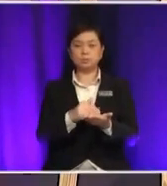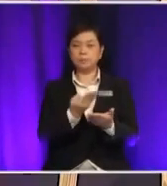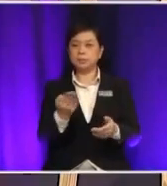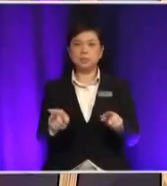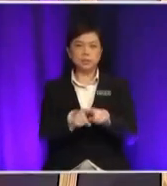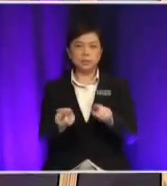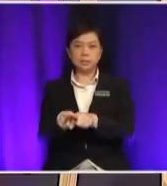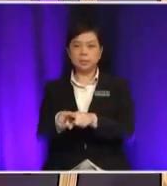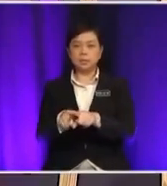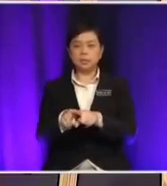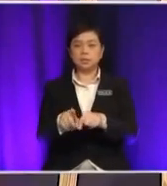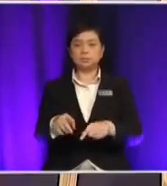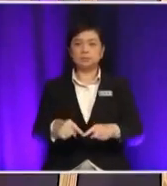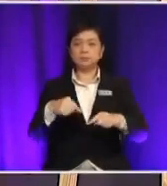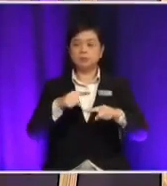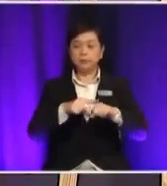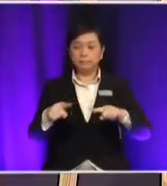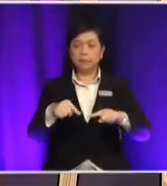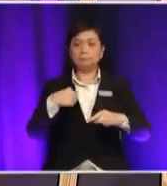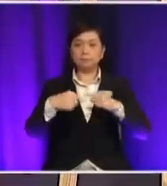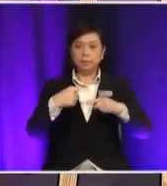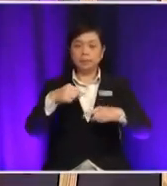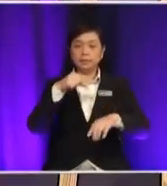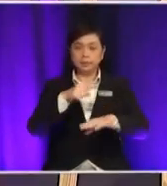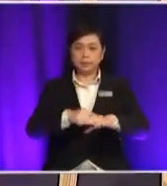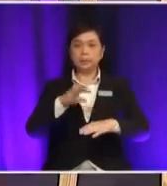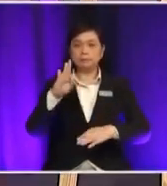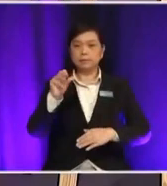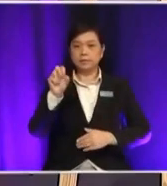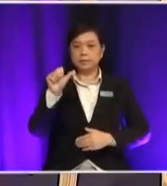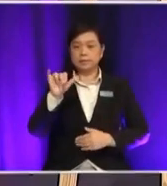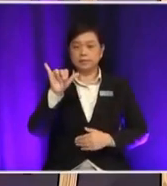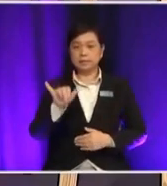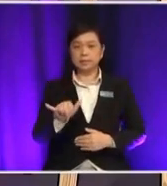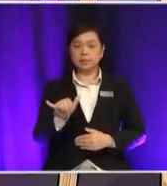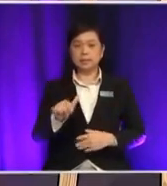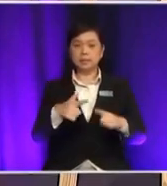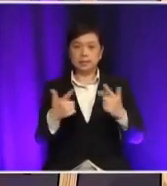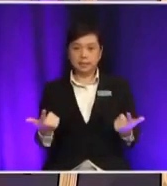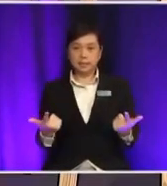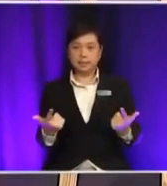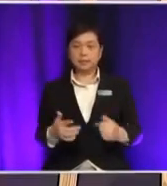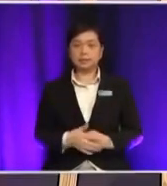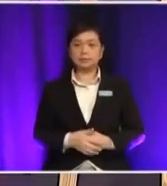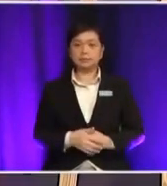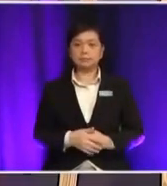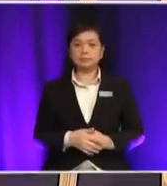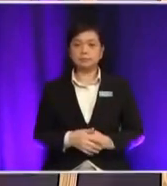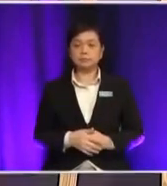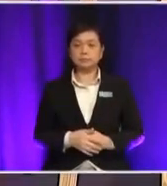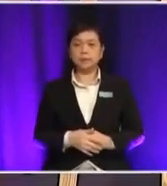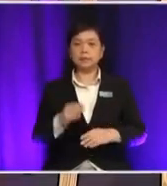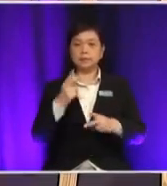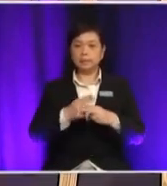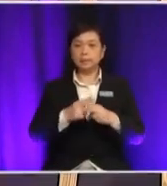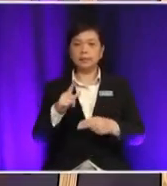diberi berlainan sebenarnya Apabila mereka masih bercantum kita panggil dia sebagai kromatik kembar Apabila mereka telah